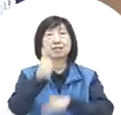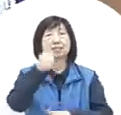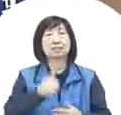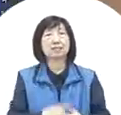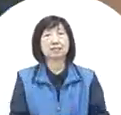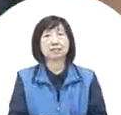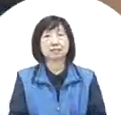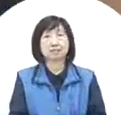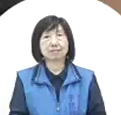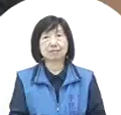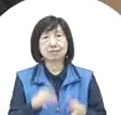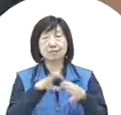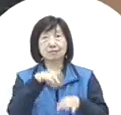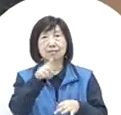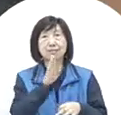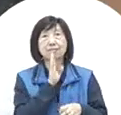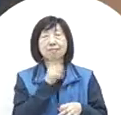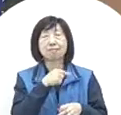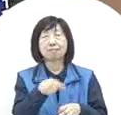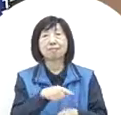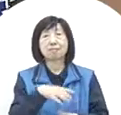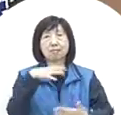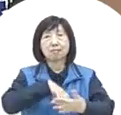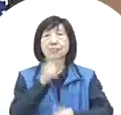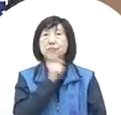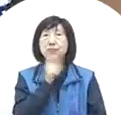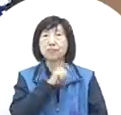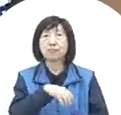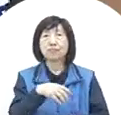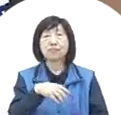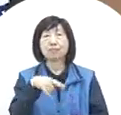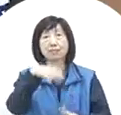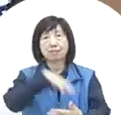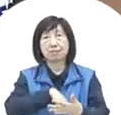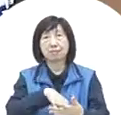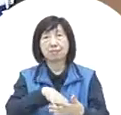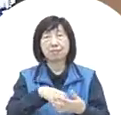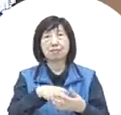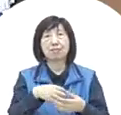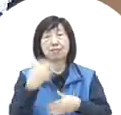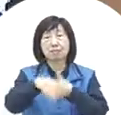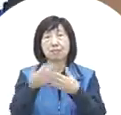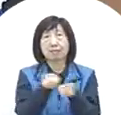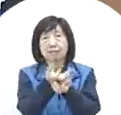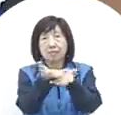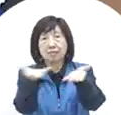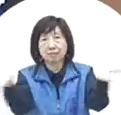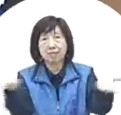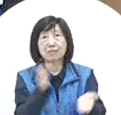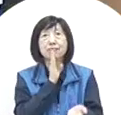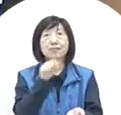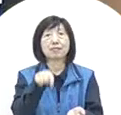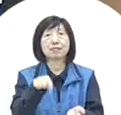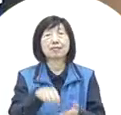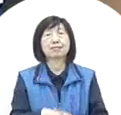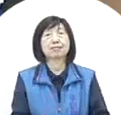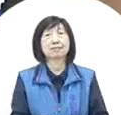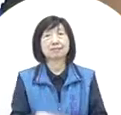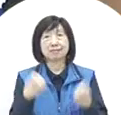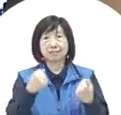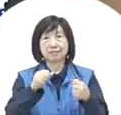就是有关那个性隐私的影像的一个传播嘛，在网络上的一个传播。那这个目前